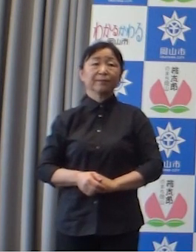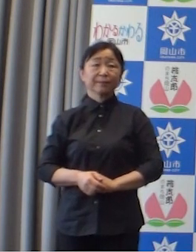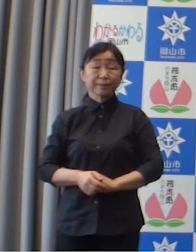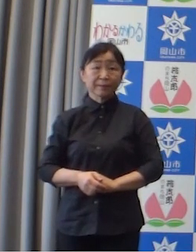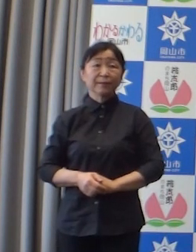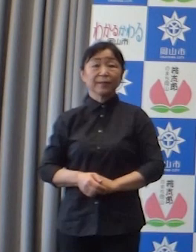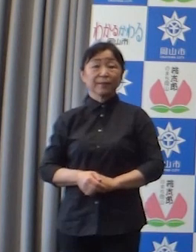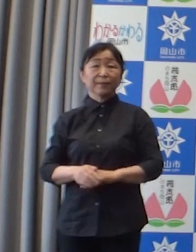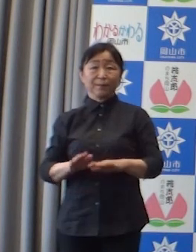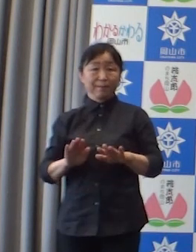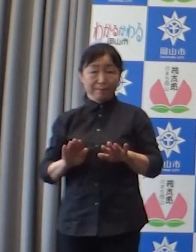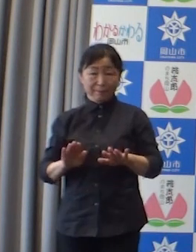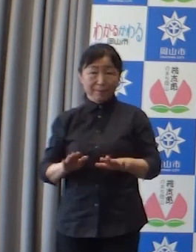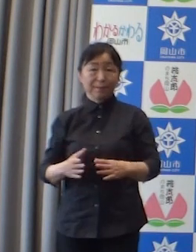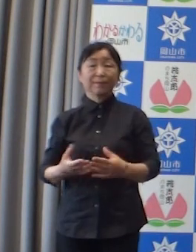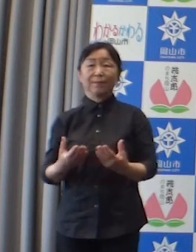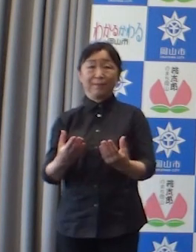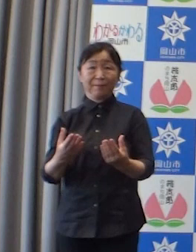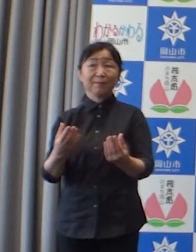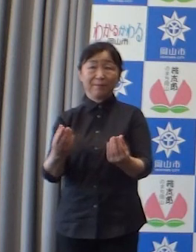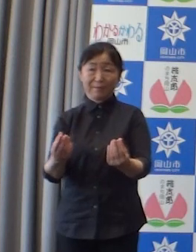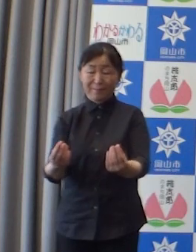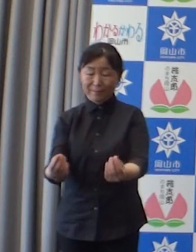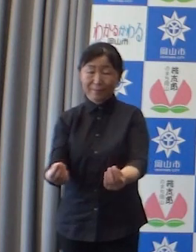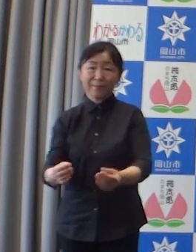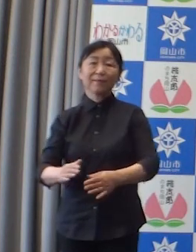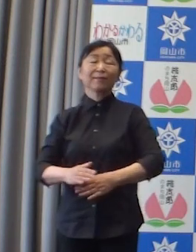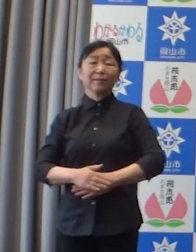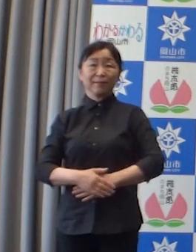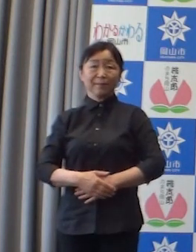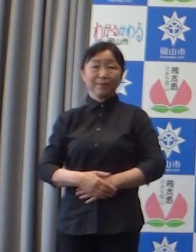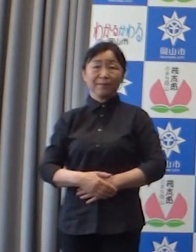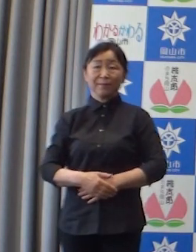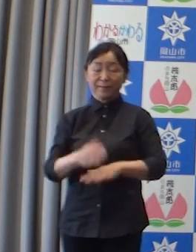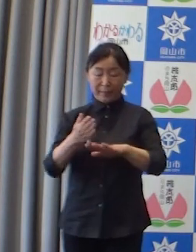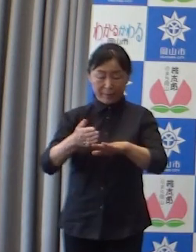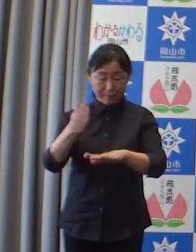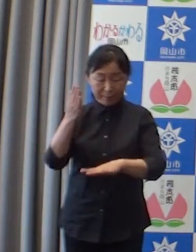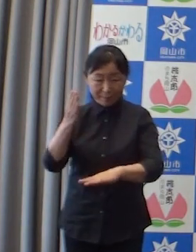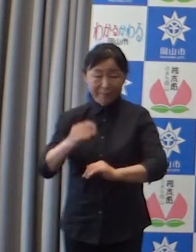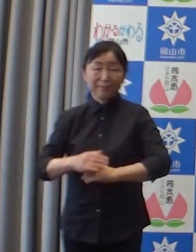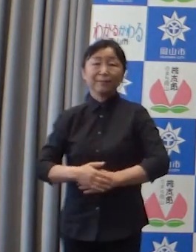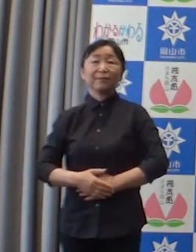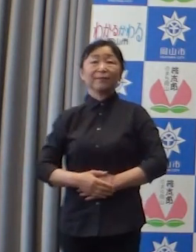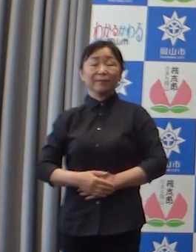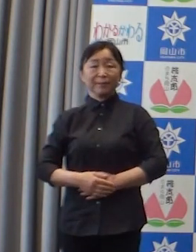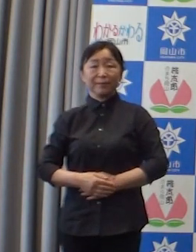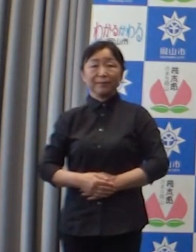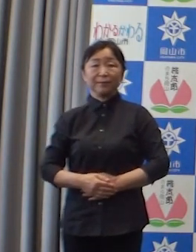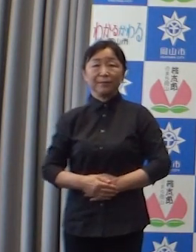ございます。 はい、はい、それではこれをもちまして、はい、市長定例記者会見を終了いたします。ありがとうございました。